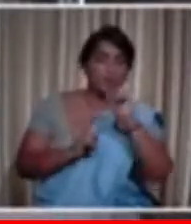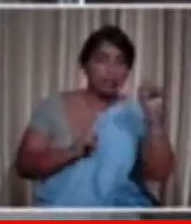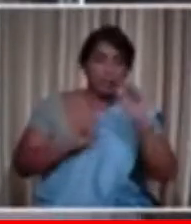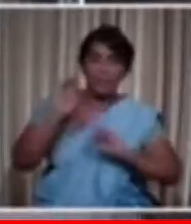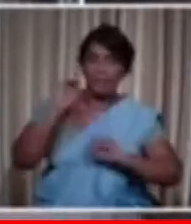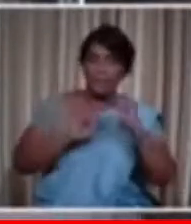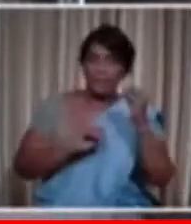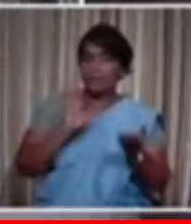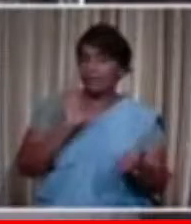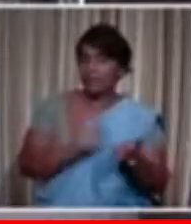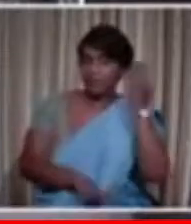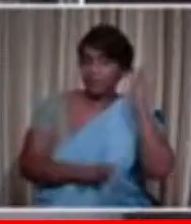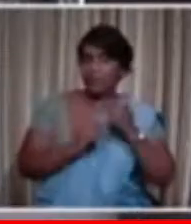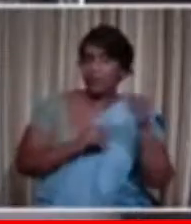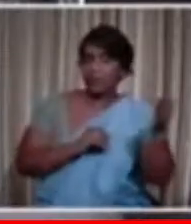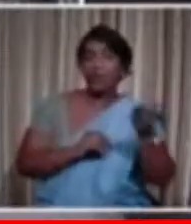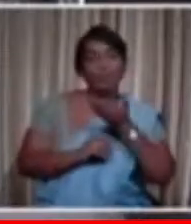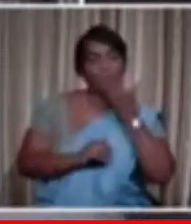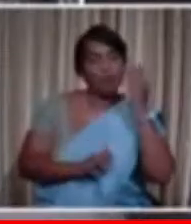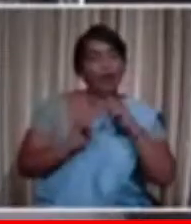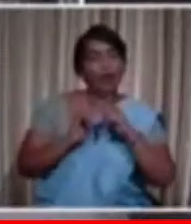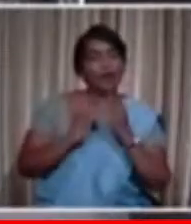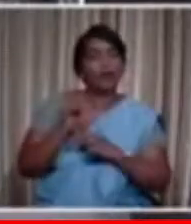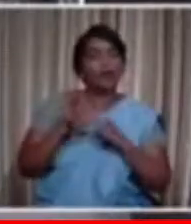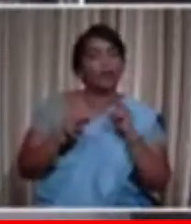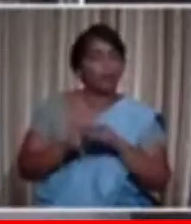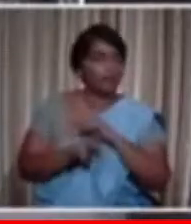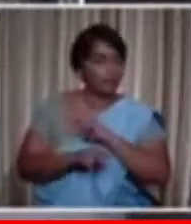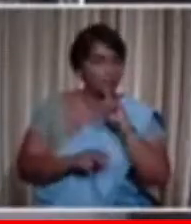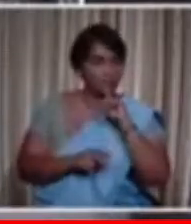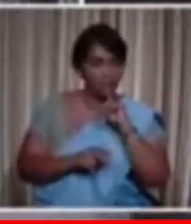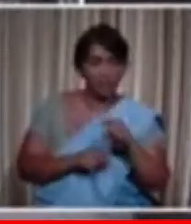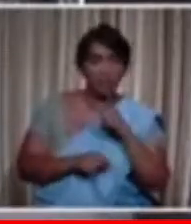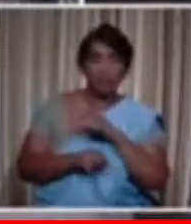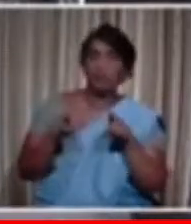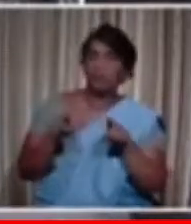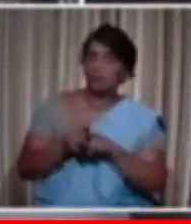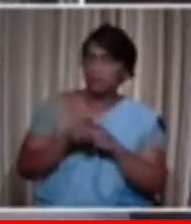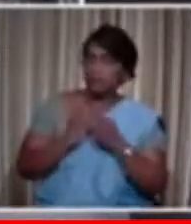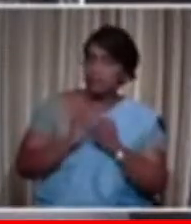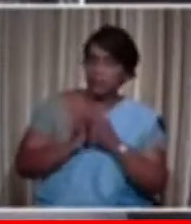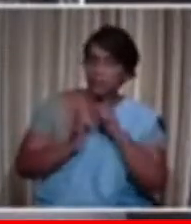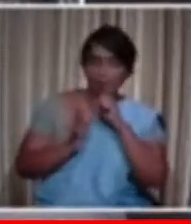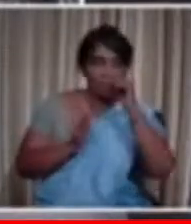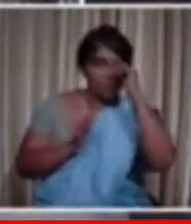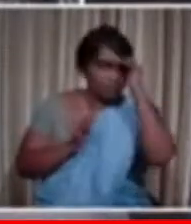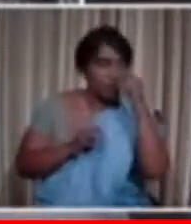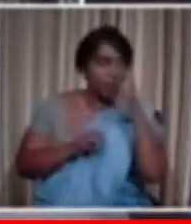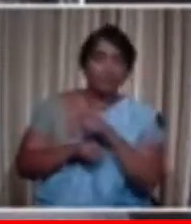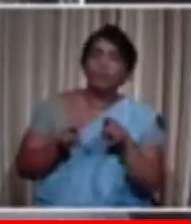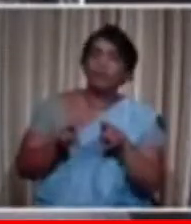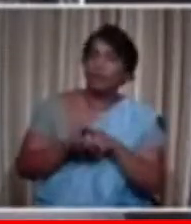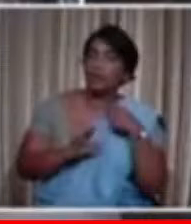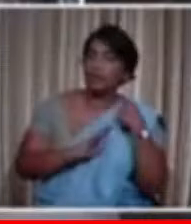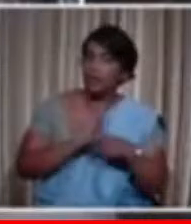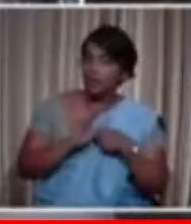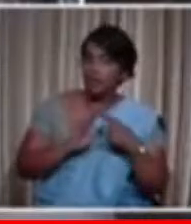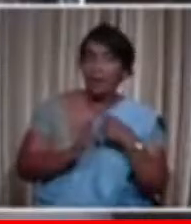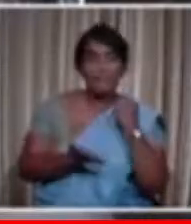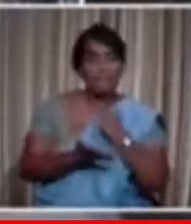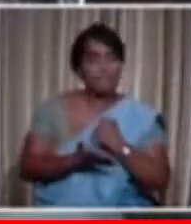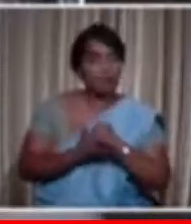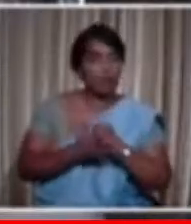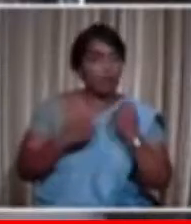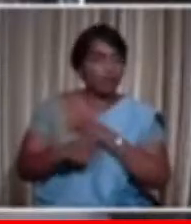10කට වැඩි මට්ටමකට යන්න පුළුවන් කියලා ජාත්‍යන්තර මූල්‍ය අරමුදල ප්‍රකාශ කරනවා ඒ වගේමයි ගරු කතානායකතුමනි ලංකාවේ මහ බැංකුව